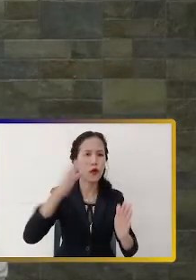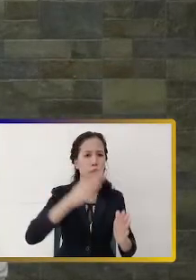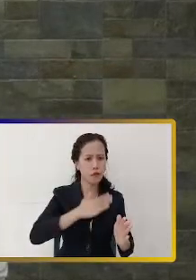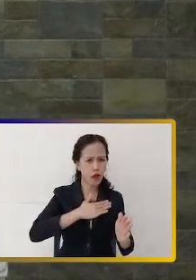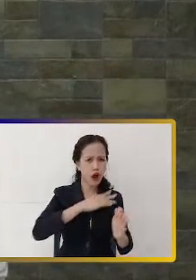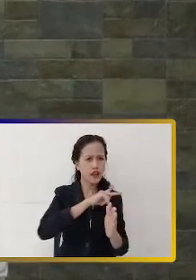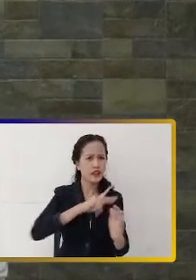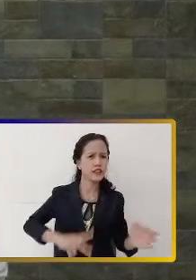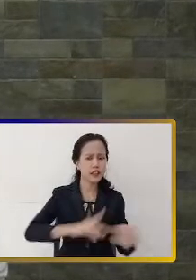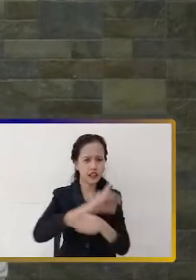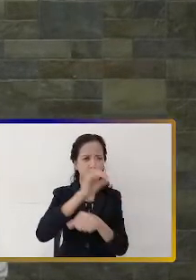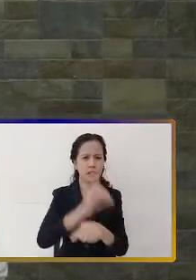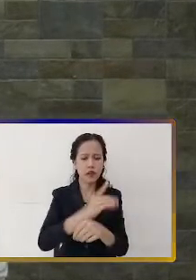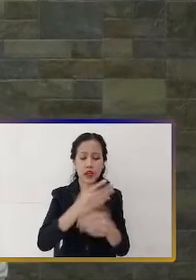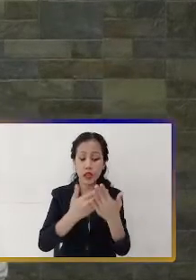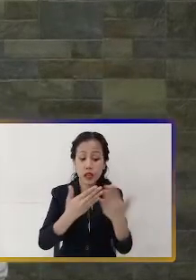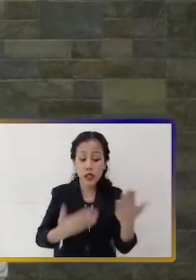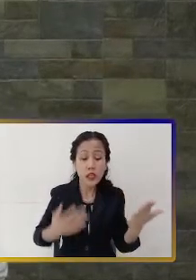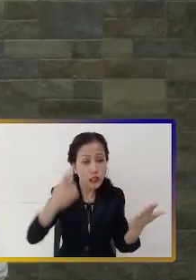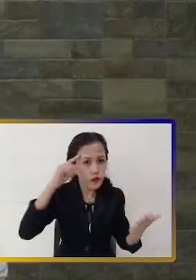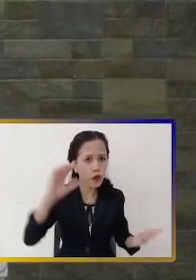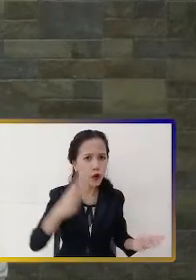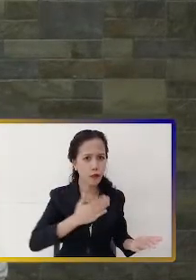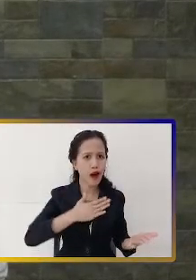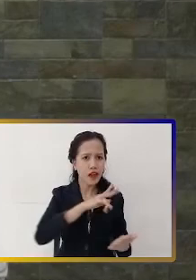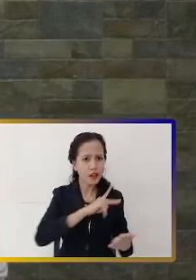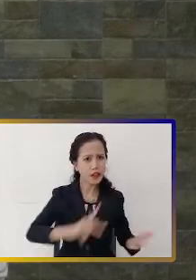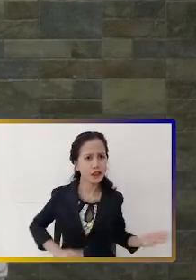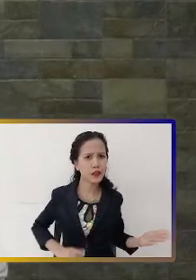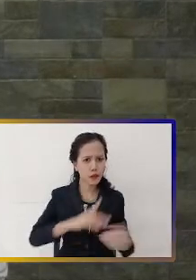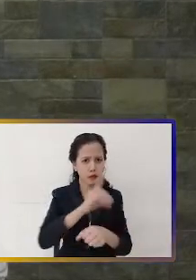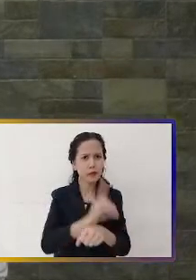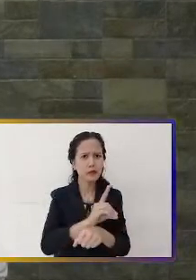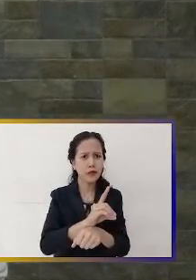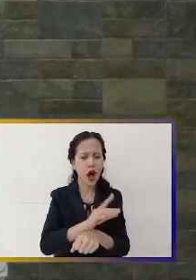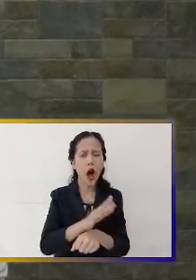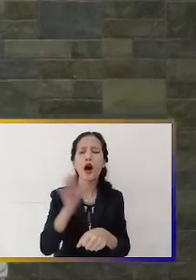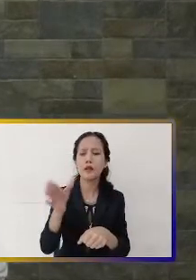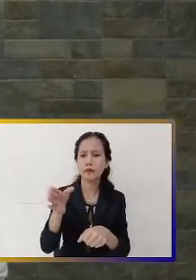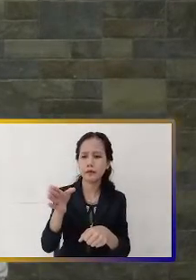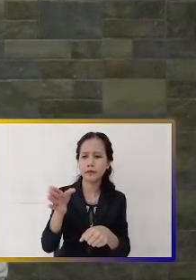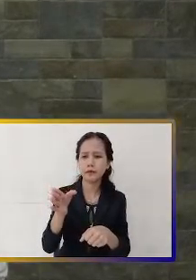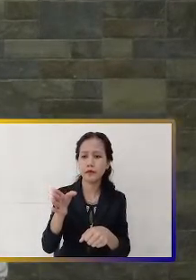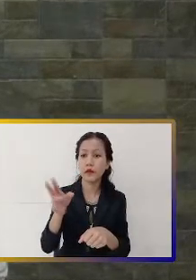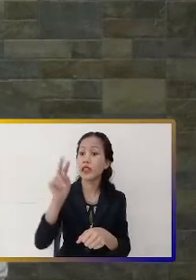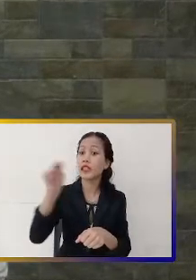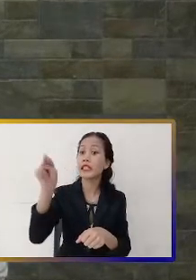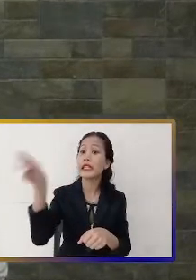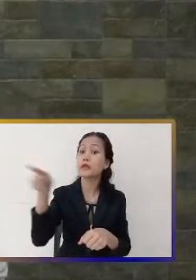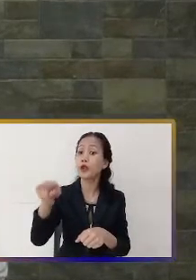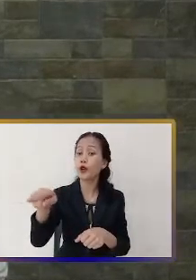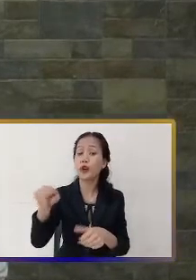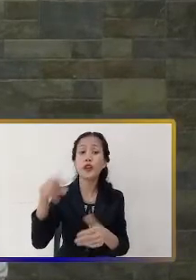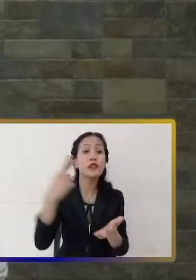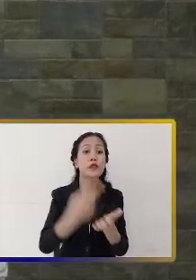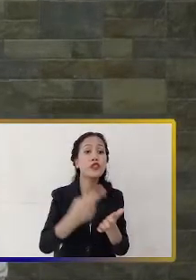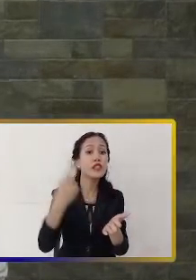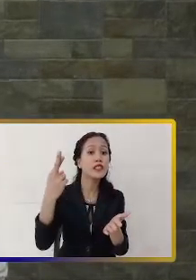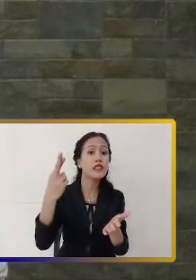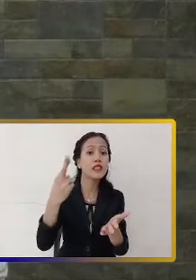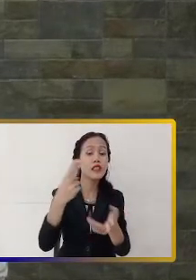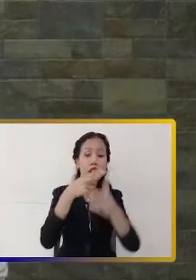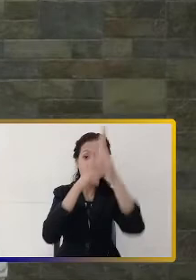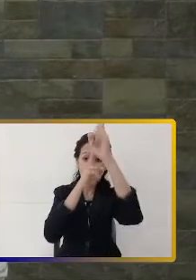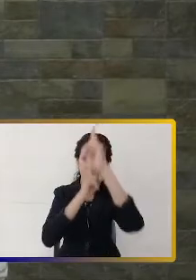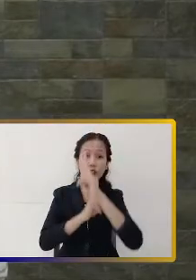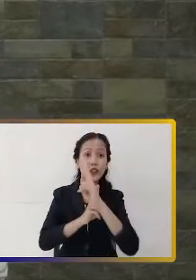ask things for my kingdom, alright. Ito ang kailangan mo. Riches, honor, long